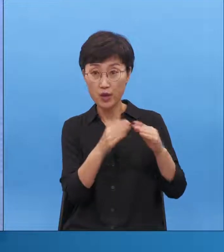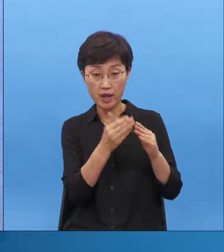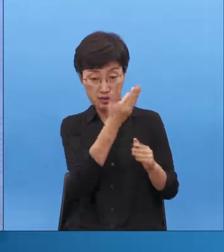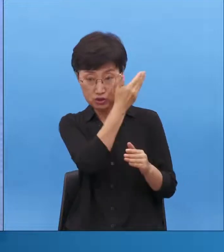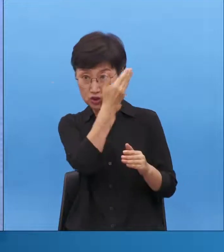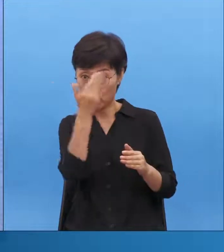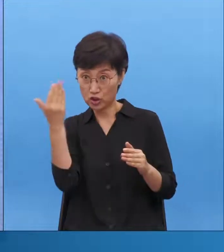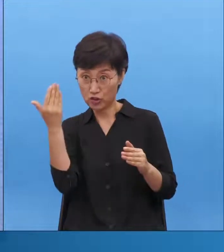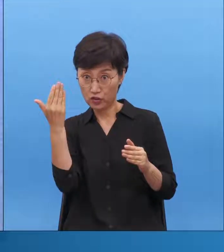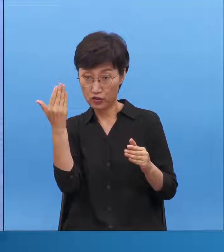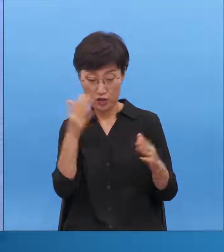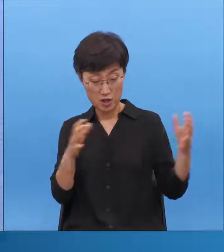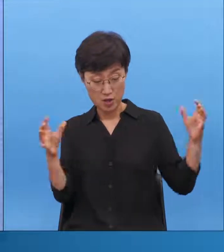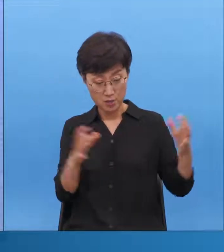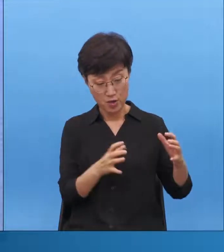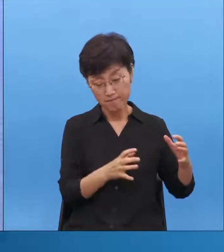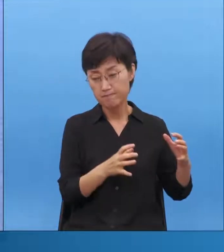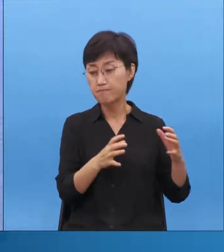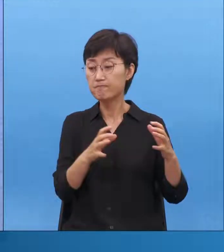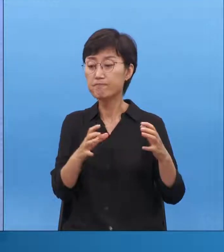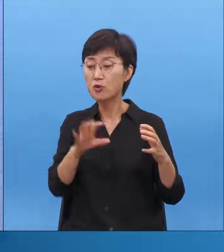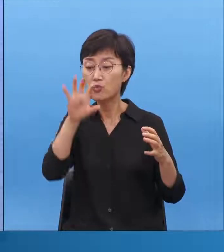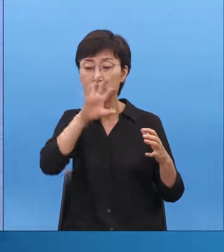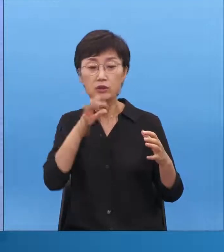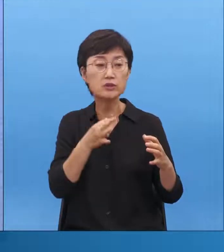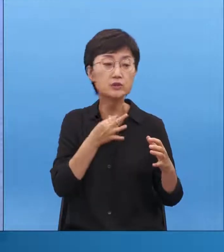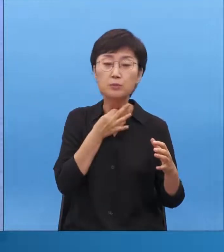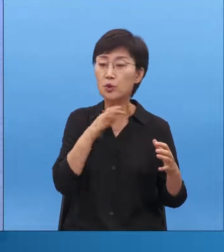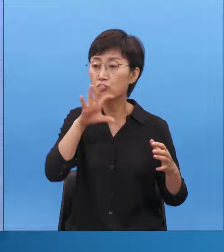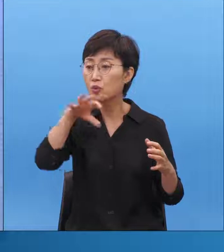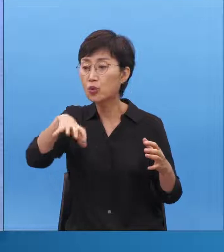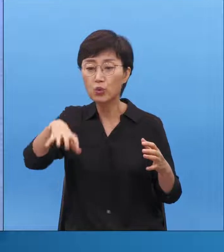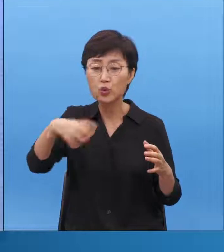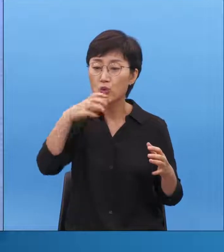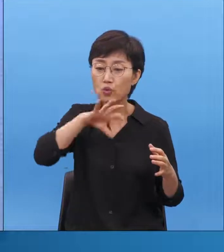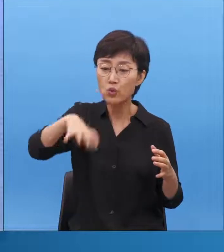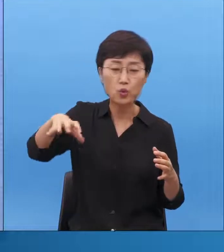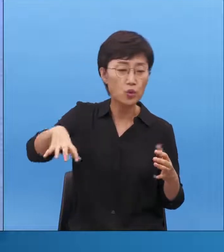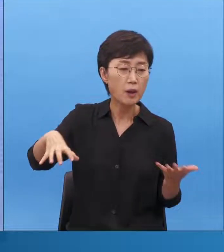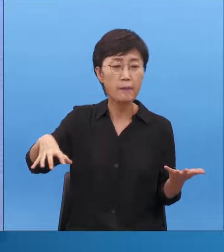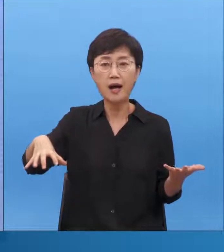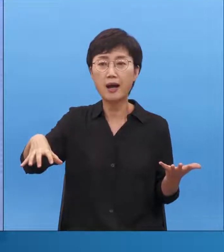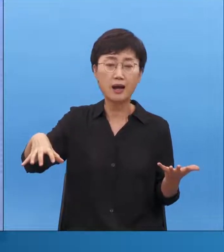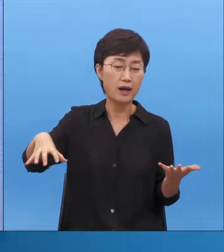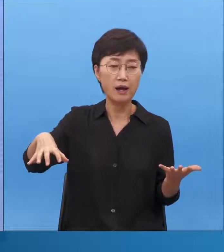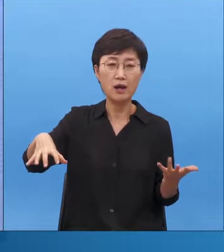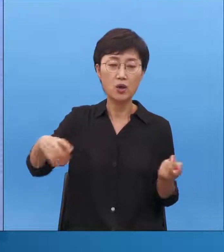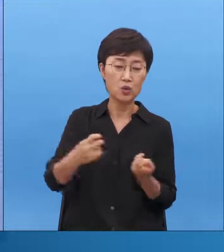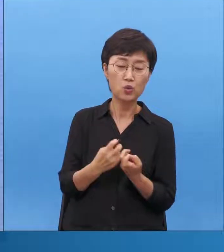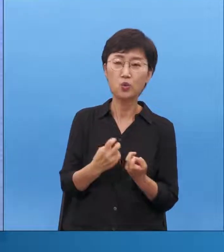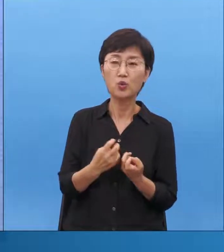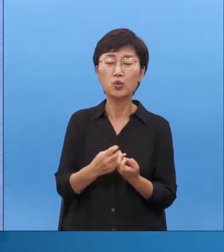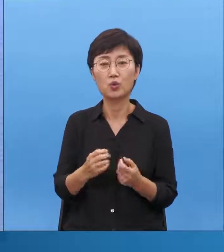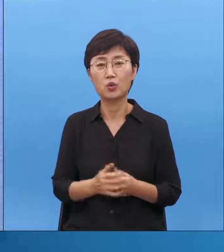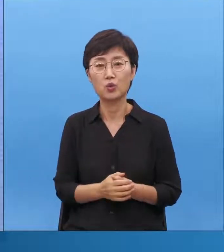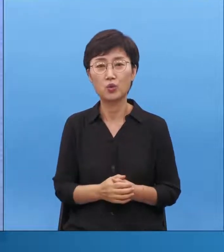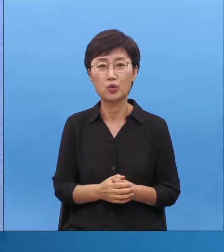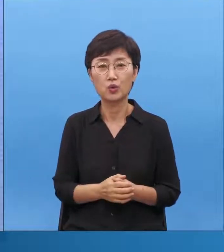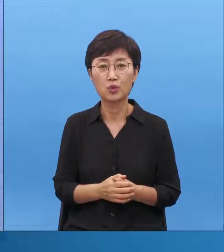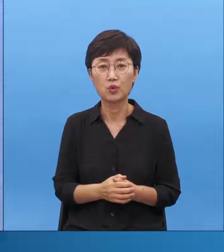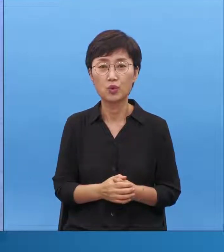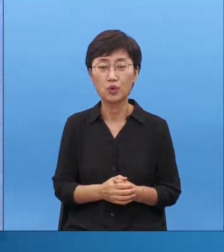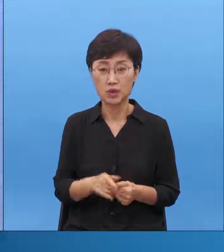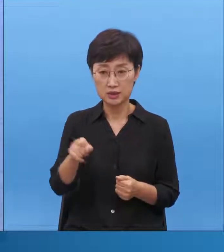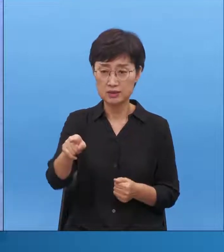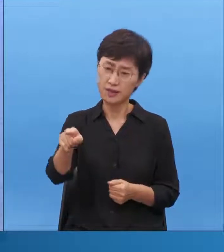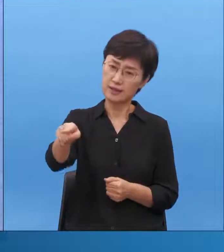갔는데 장소가 없잖아요. Back in the 90s, we were taking our children and the remnants to receive training, but we didn't have a place to do that. 그게